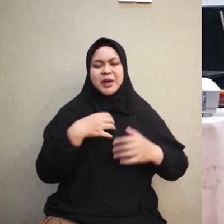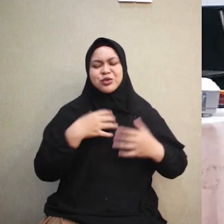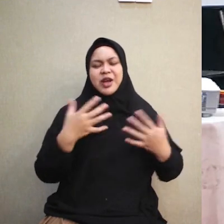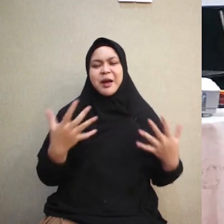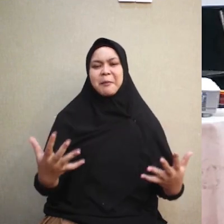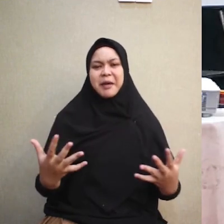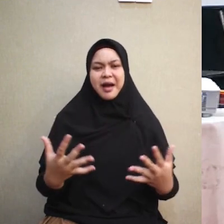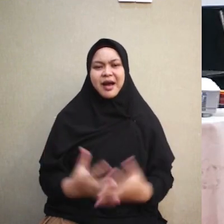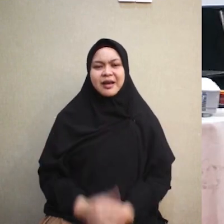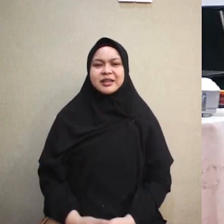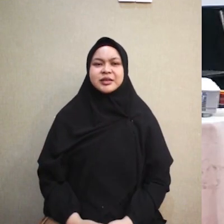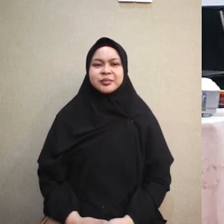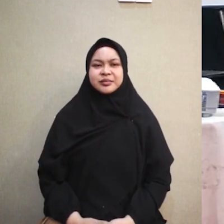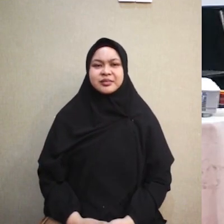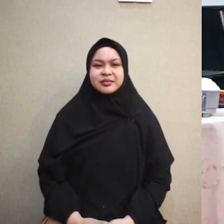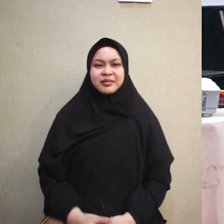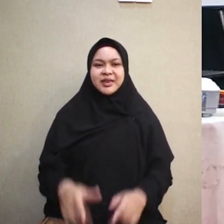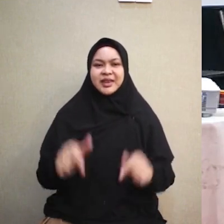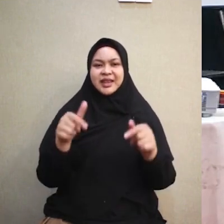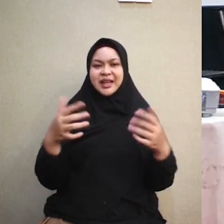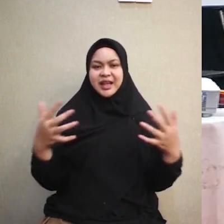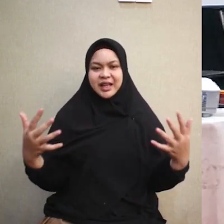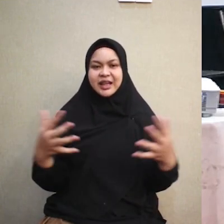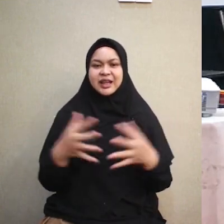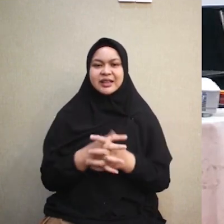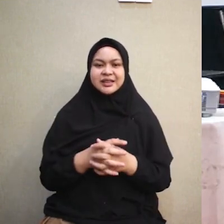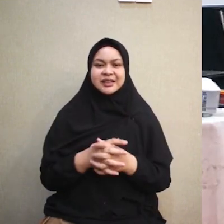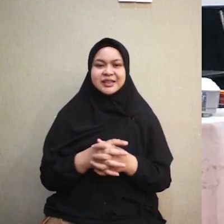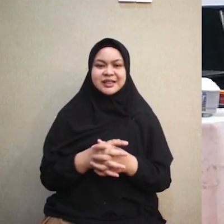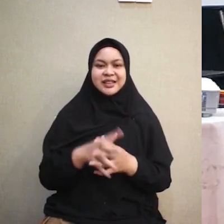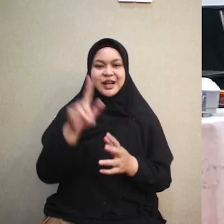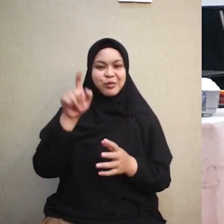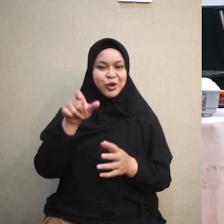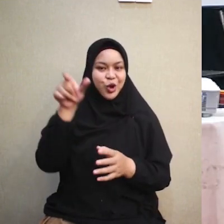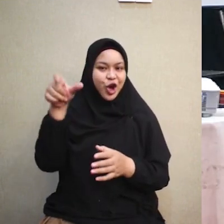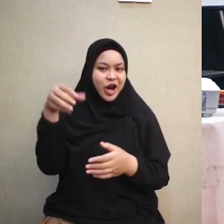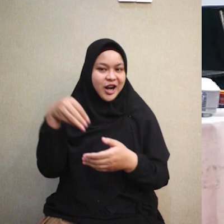kan kayak gitu inilah yang apa ya apa eh